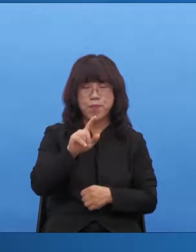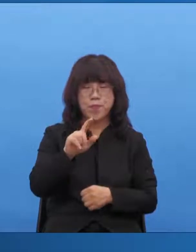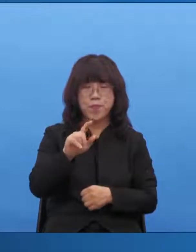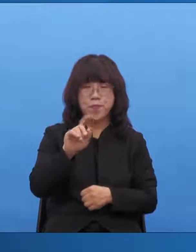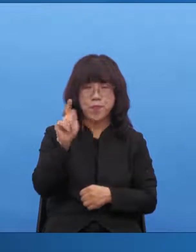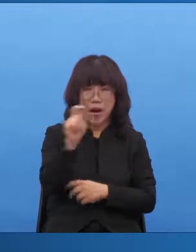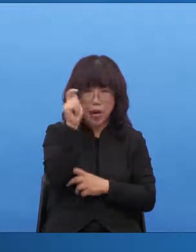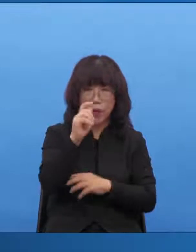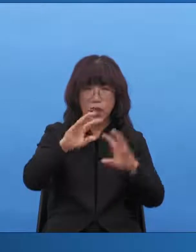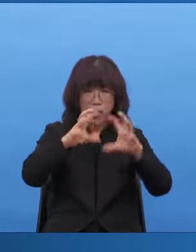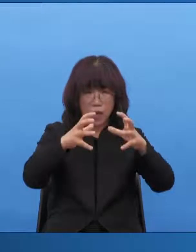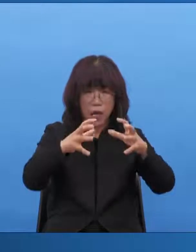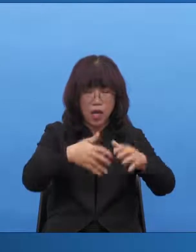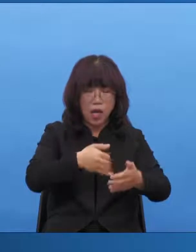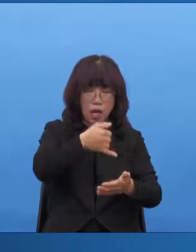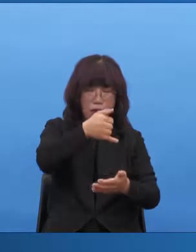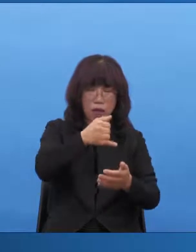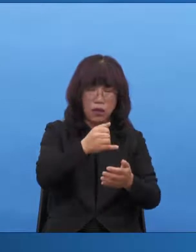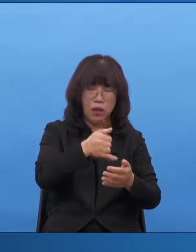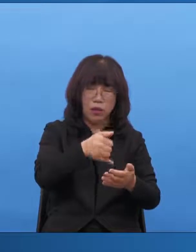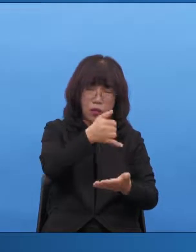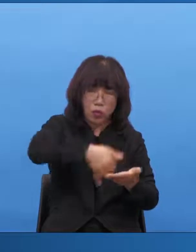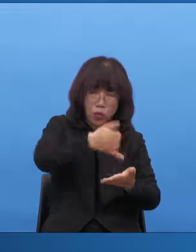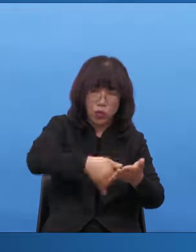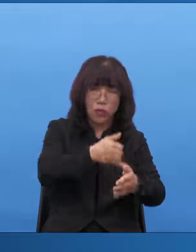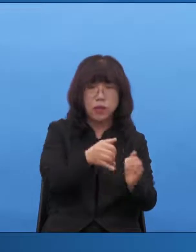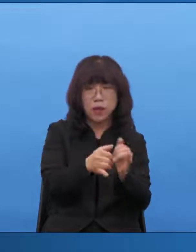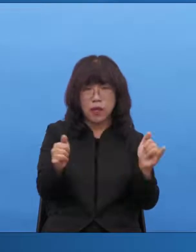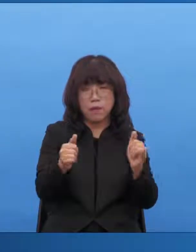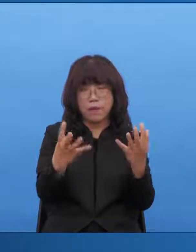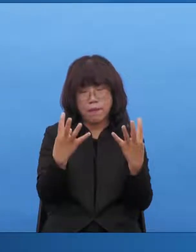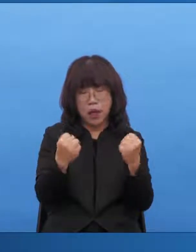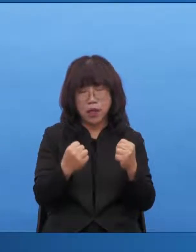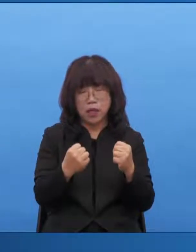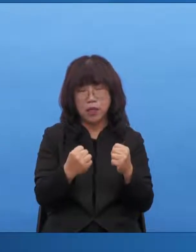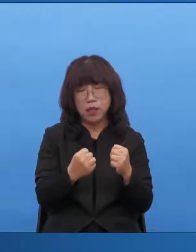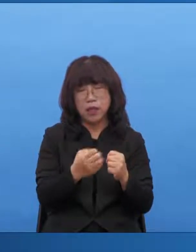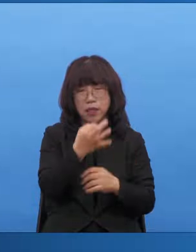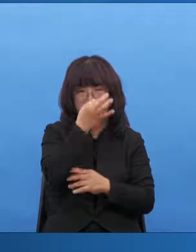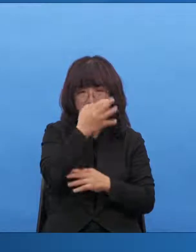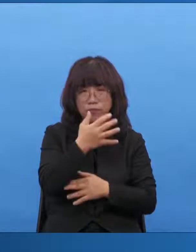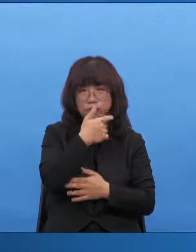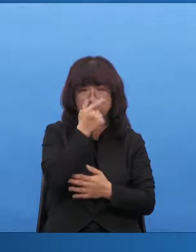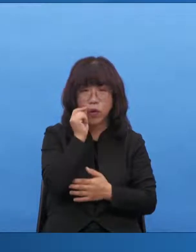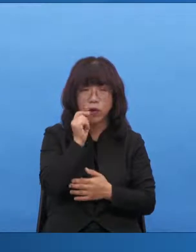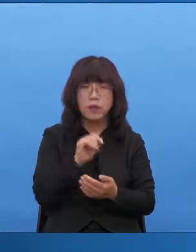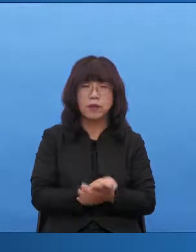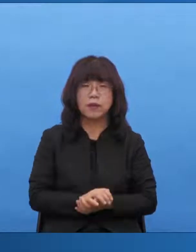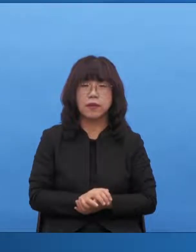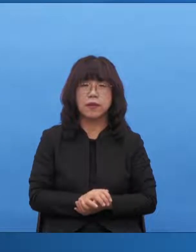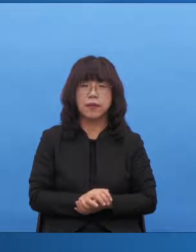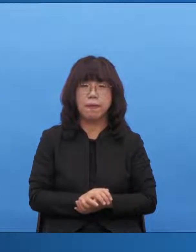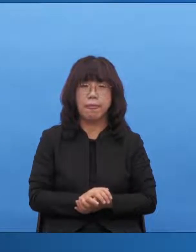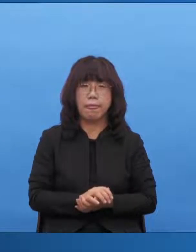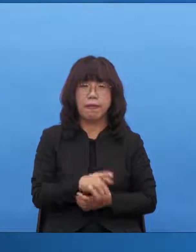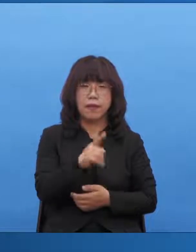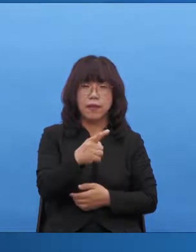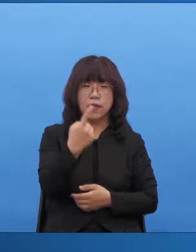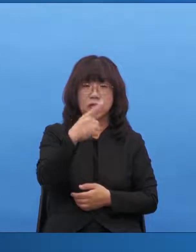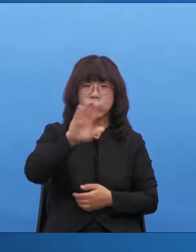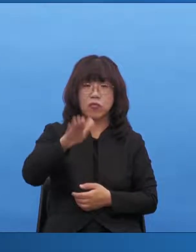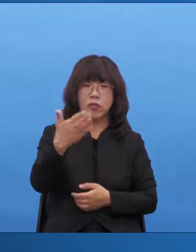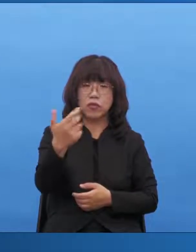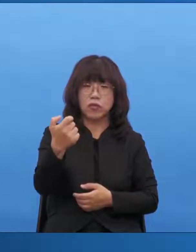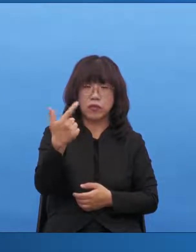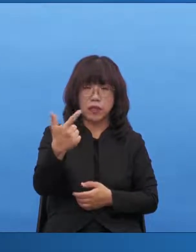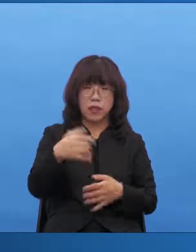말라위 농민들을 착취하고 있는 실정입니다. 말라위는 1891년 영국 보호령이 되었다가 1964년 7월 2차 세계대전